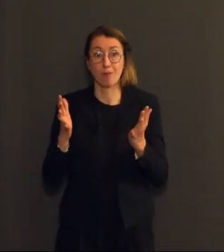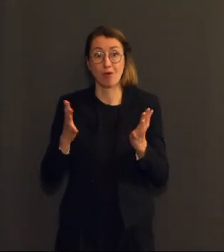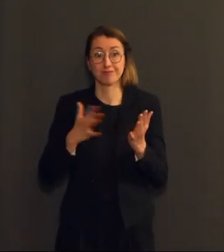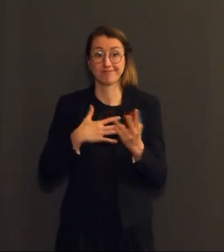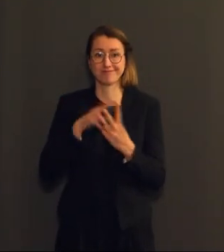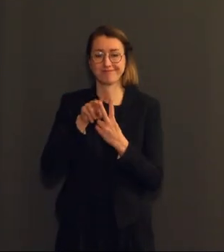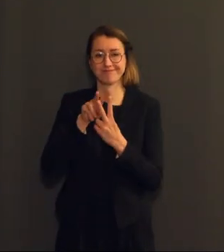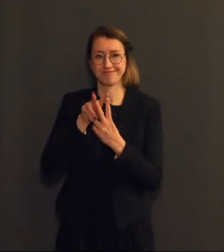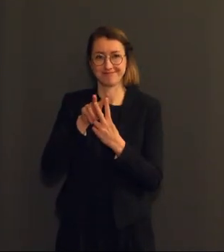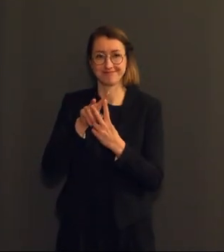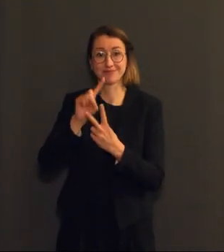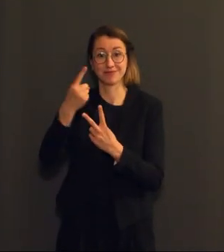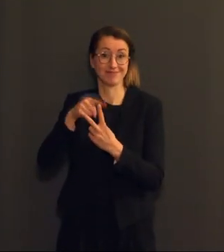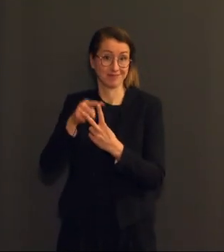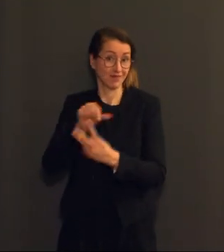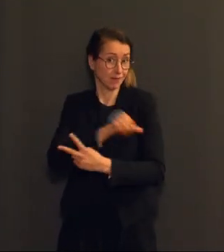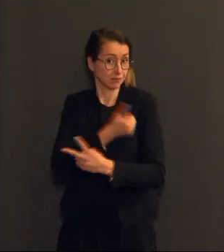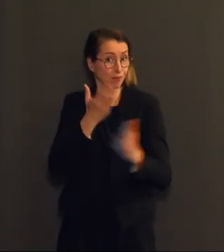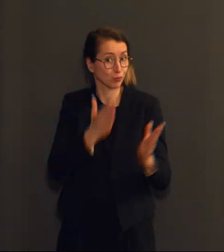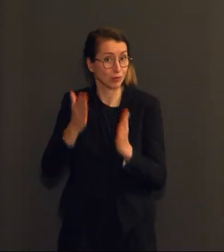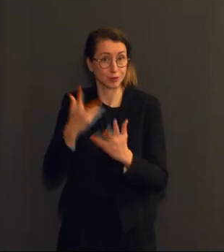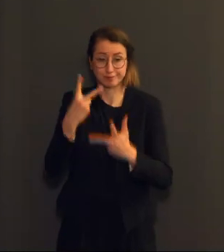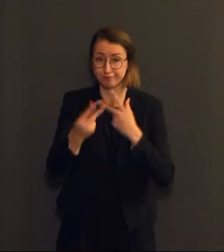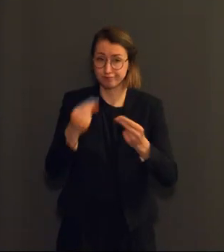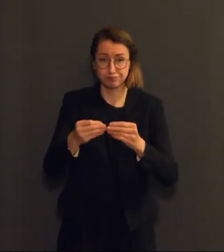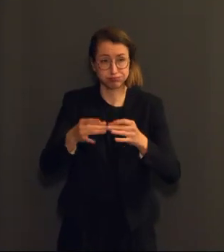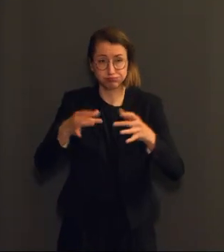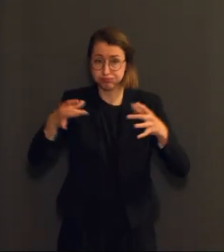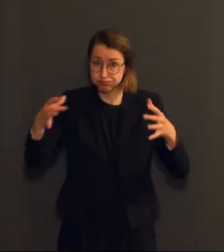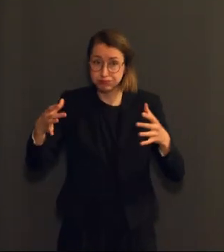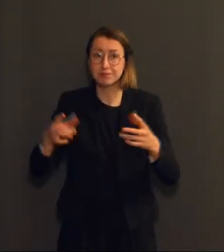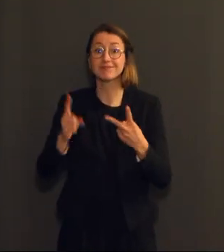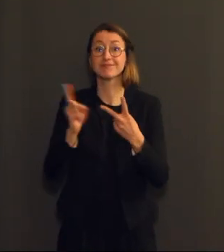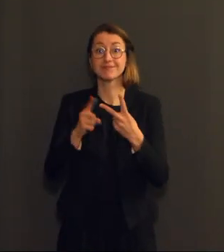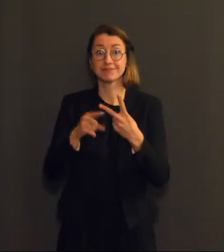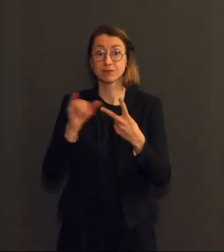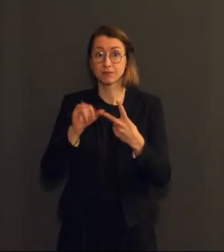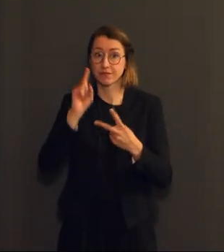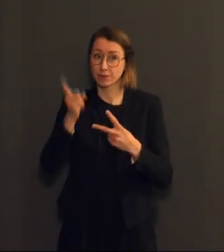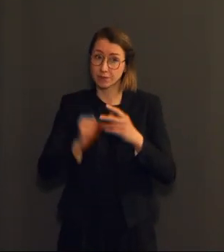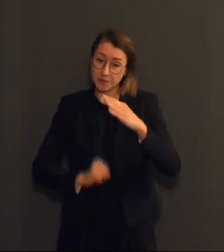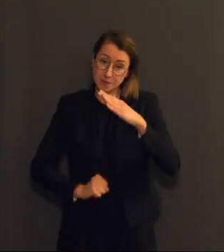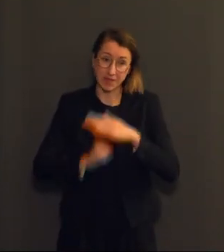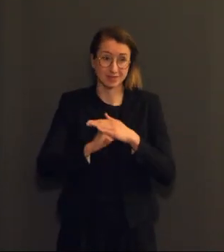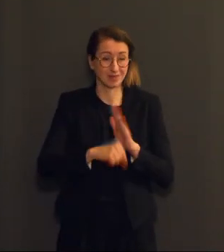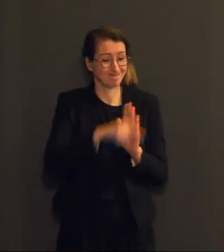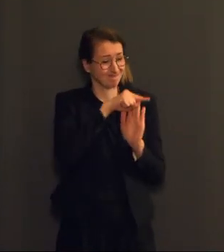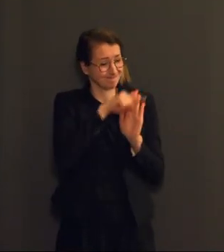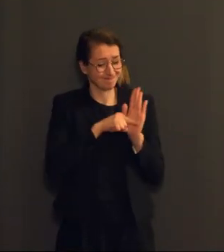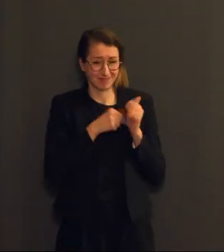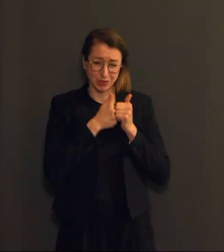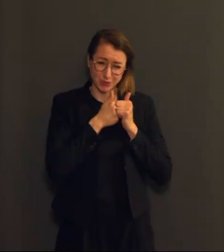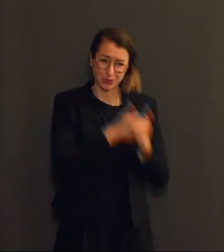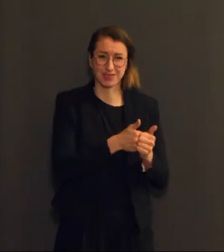la vaccination et celui de l'observance la plus grande possible des fameuses règles d'or. La vaccination est